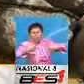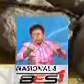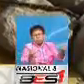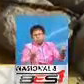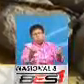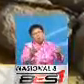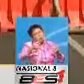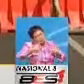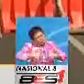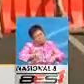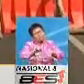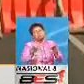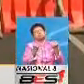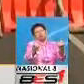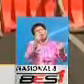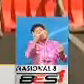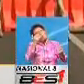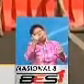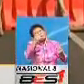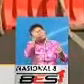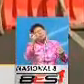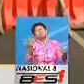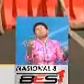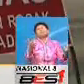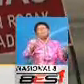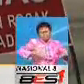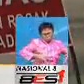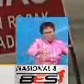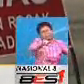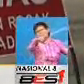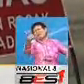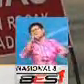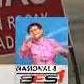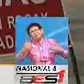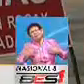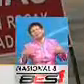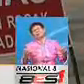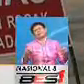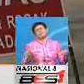menggunakan jalan berkenaan. Alasan mereka, tiada pilihan laluan alternatif.